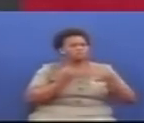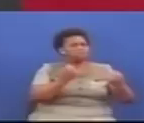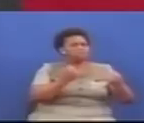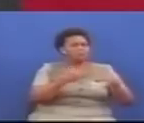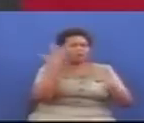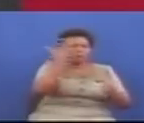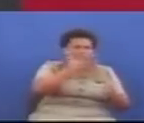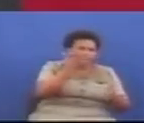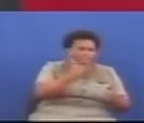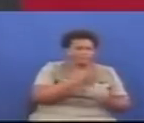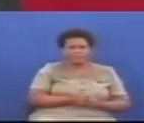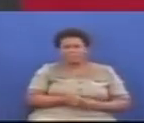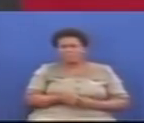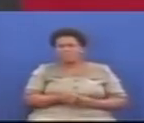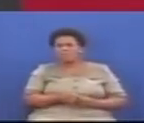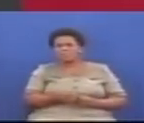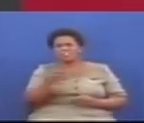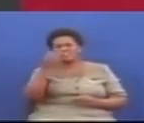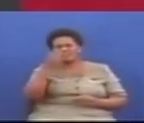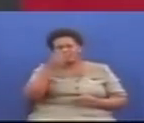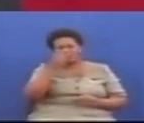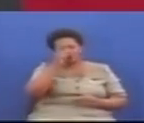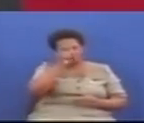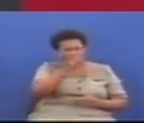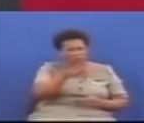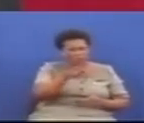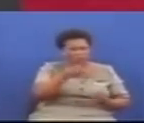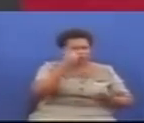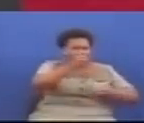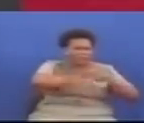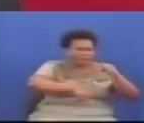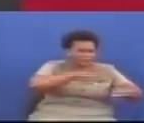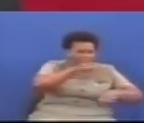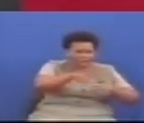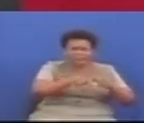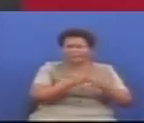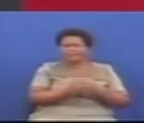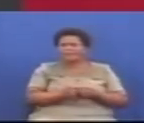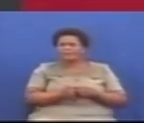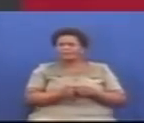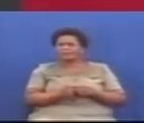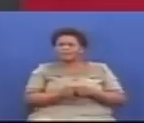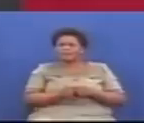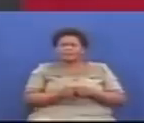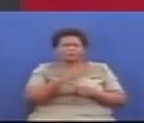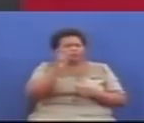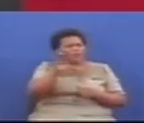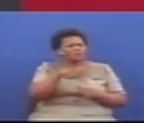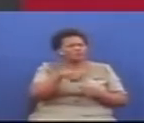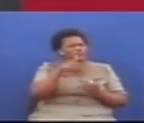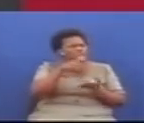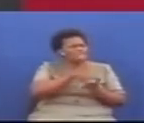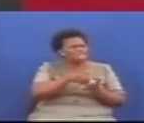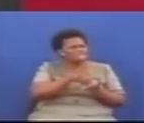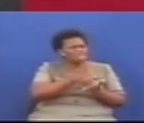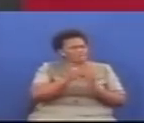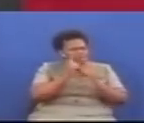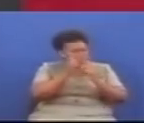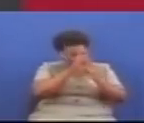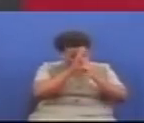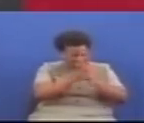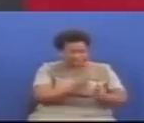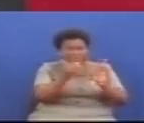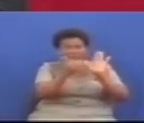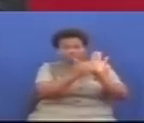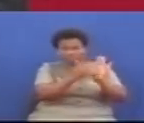ulevi, uzembe wa panda pikipiki, uzembe wa baisikeli, uzembe wa watembea kwa miguu na sababu nyinginezo kama hizo. Aidha,